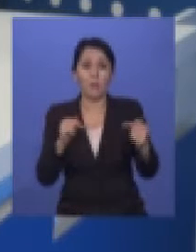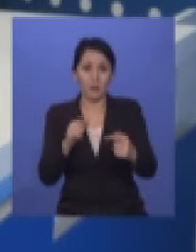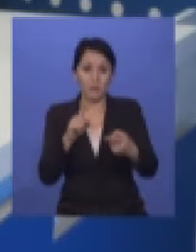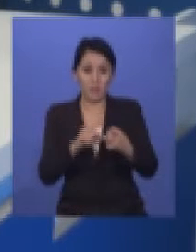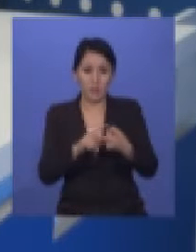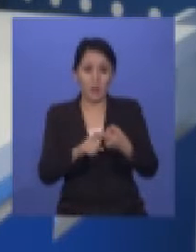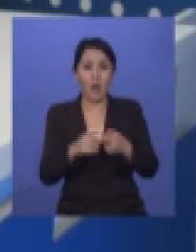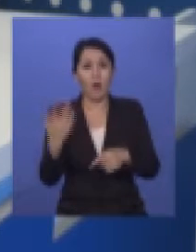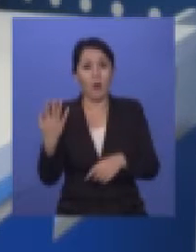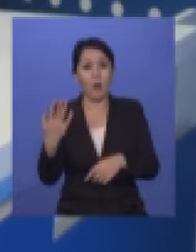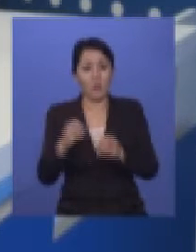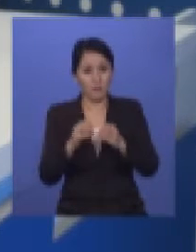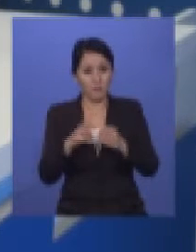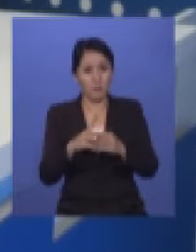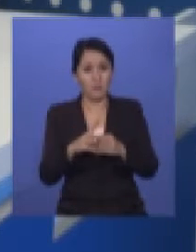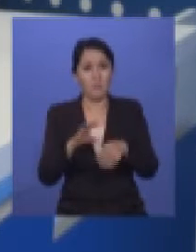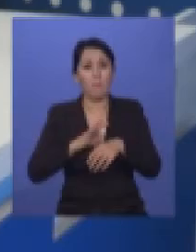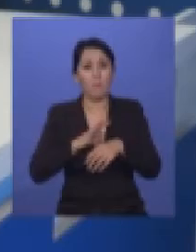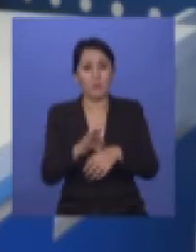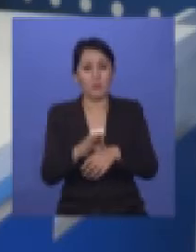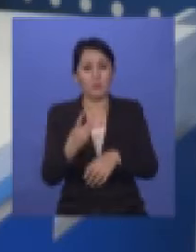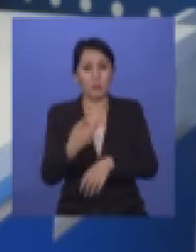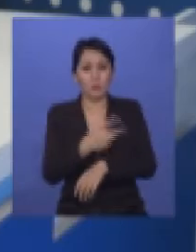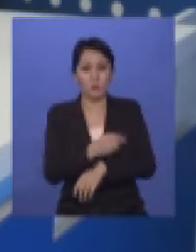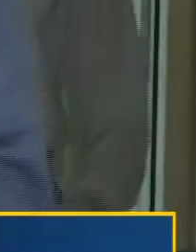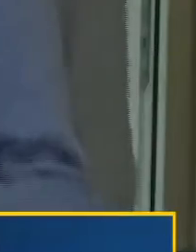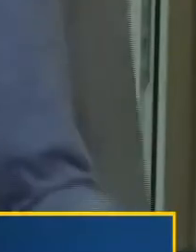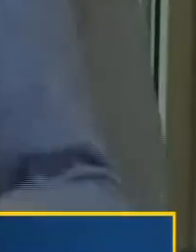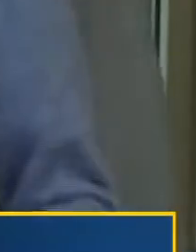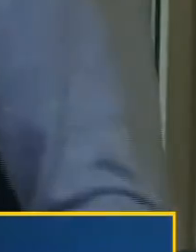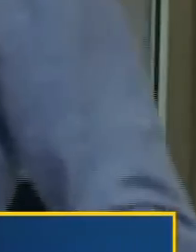против коронавируса, а 12 прошли полный курс.